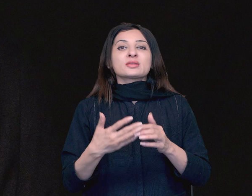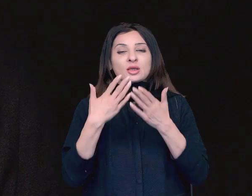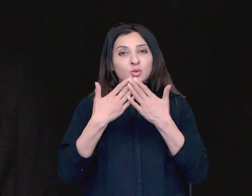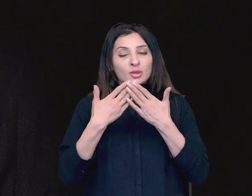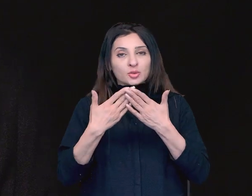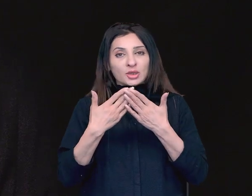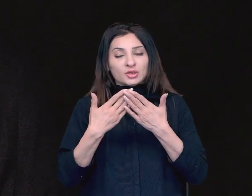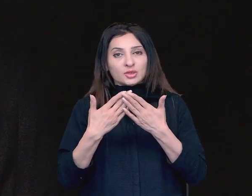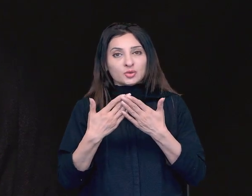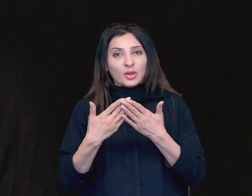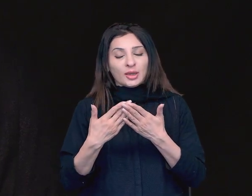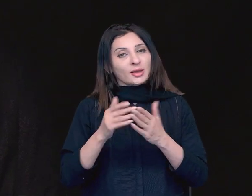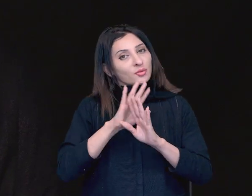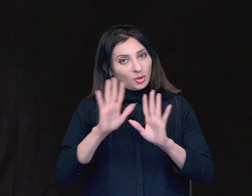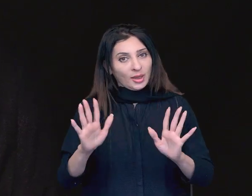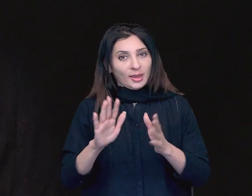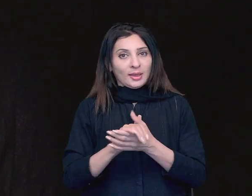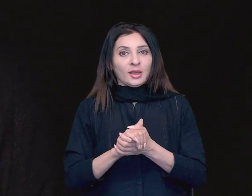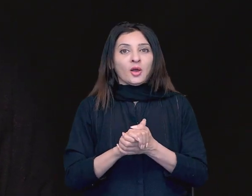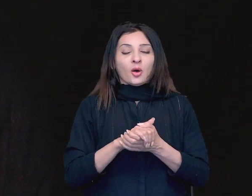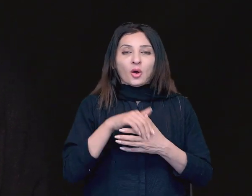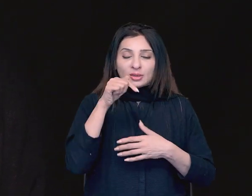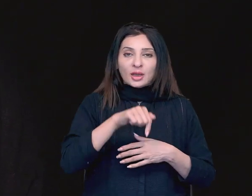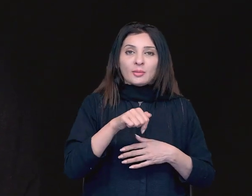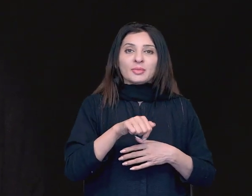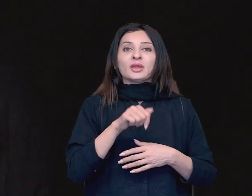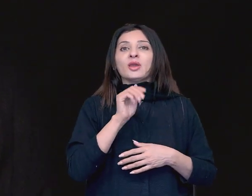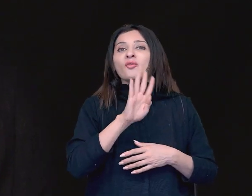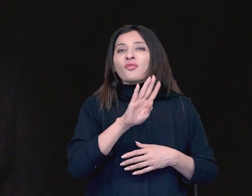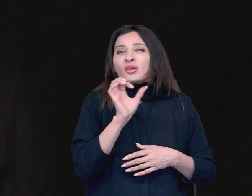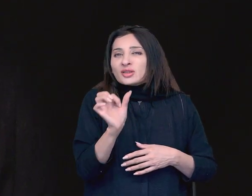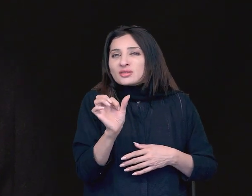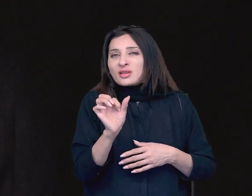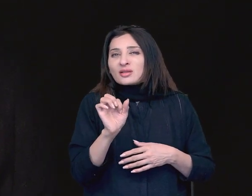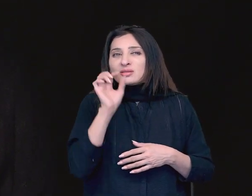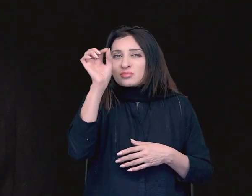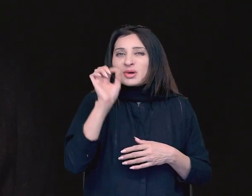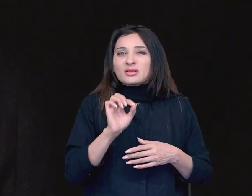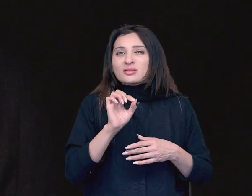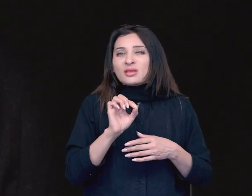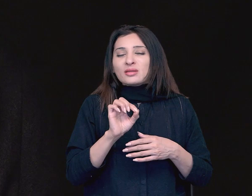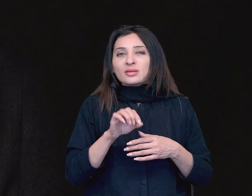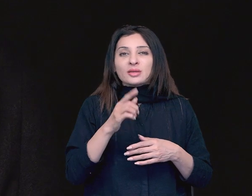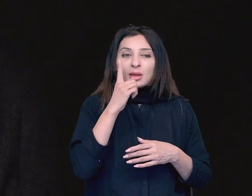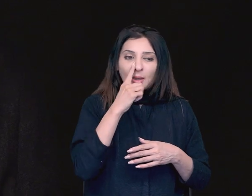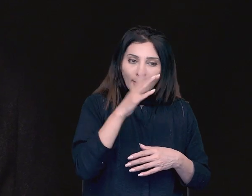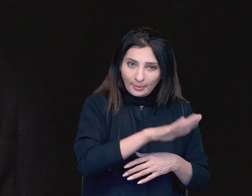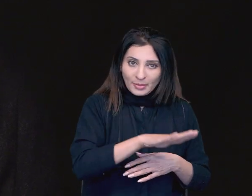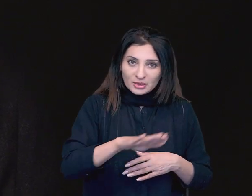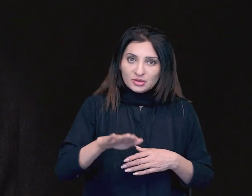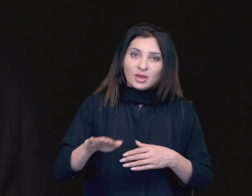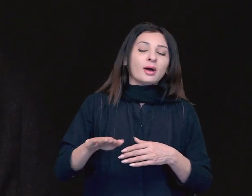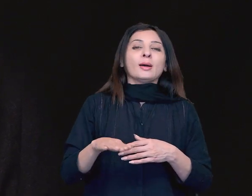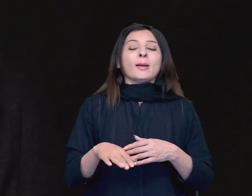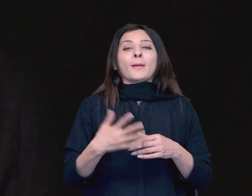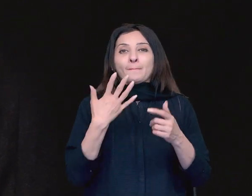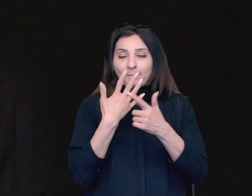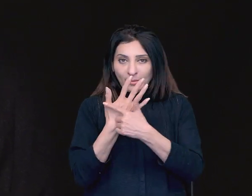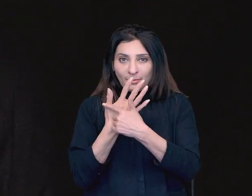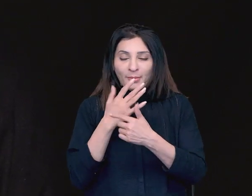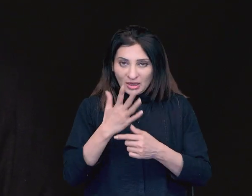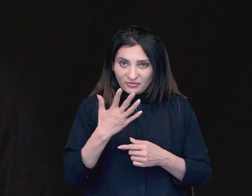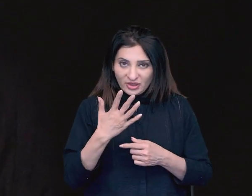स्कूल्स में एनरोल्ड हैं, मगर जब आप मिडिल स्कूल और हाई स्कूल में जाते हैं तो वो परसेंटेज नीचे चली जाती है और